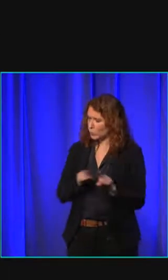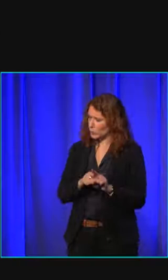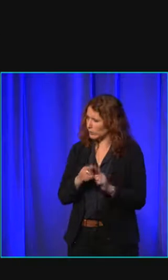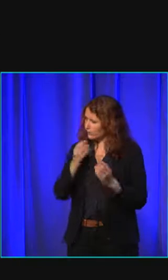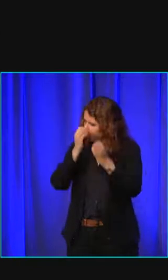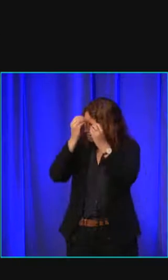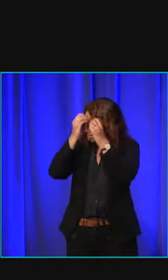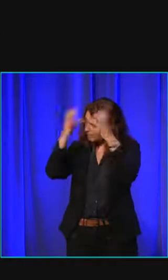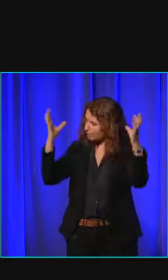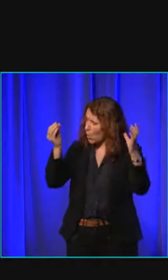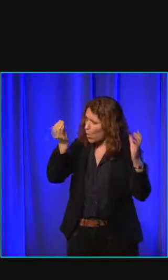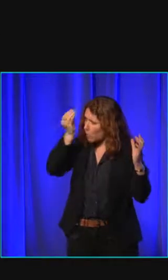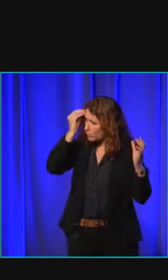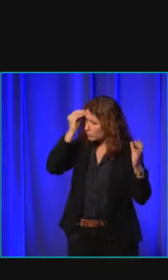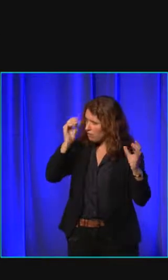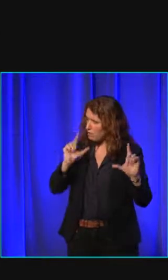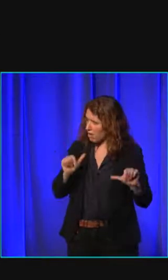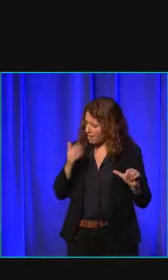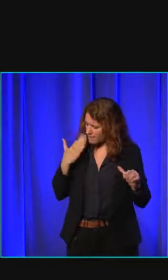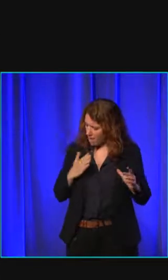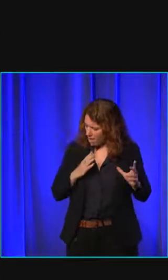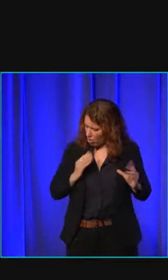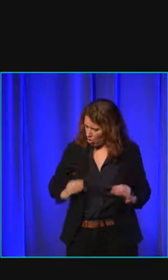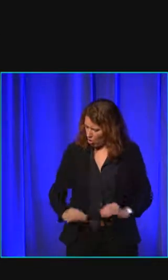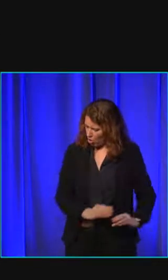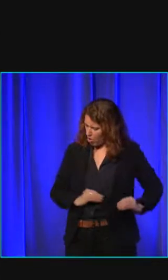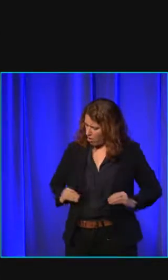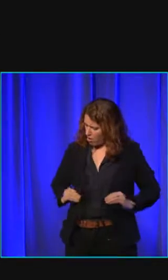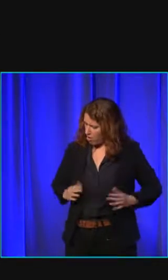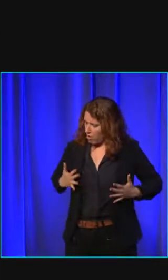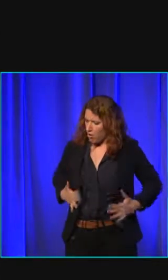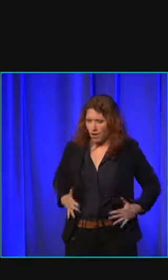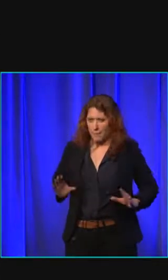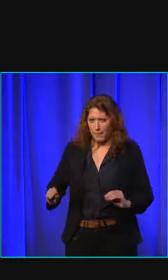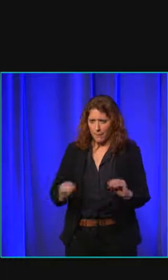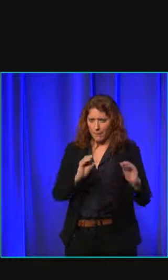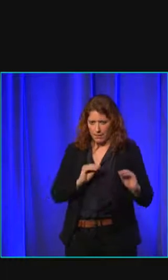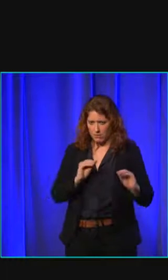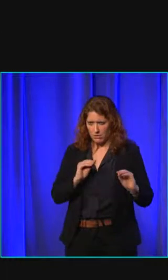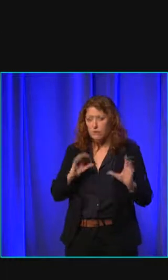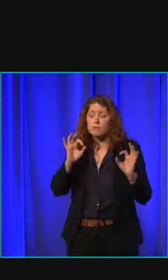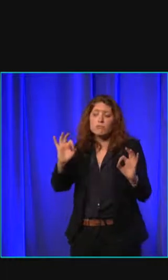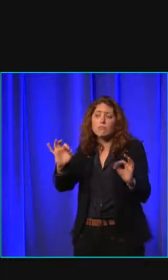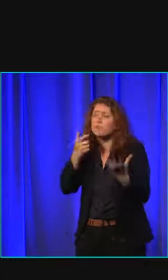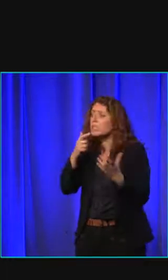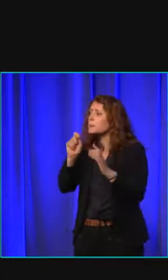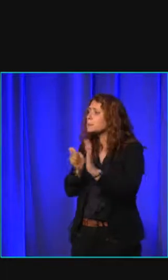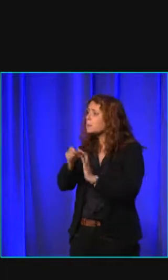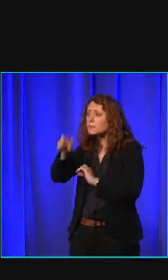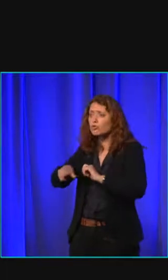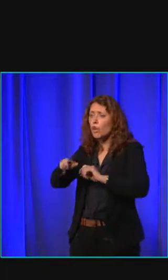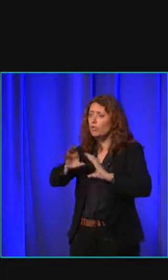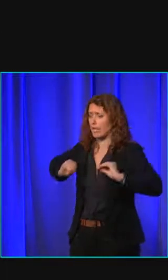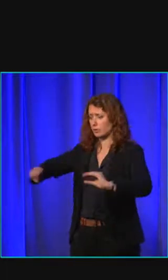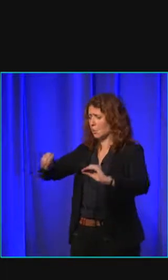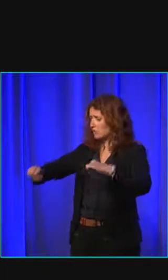par rapport aux autres segments de son corps. C'est-à-dire qu'en fait, son corps, c'est un repère qui est pris quand il évolue dans l'espace.